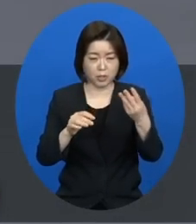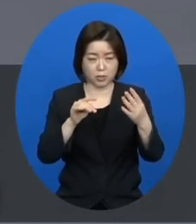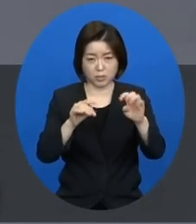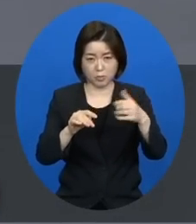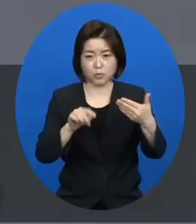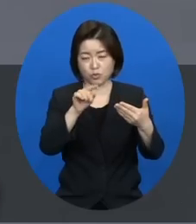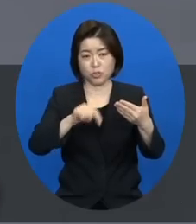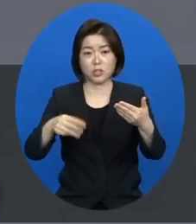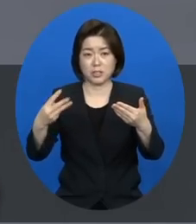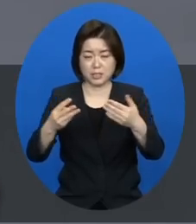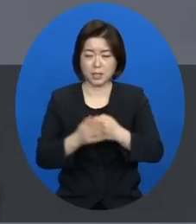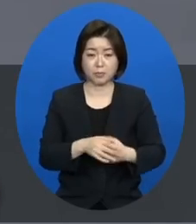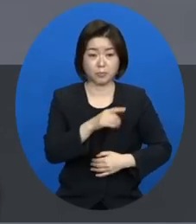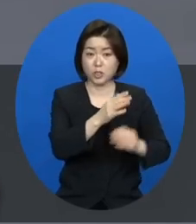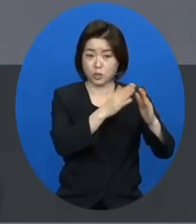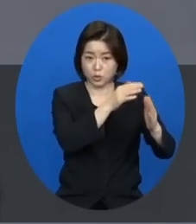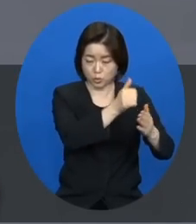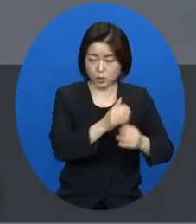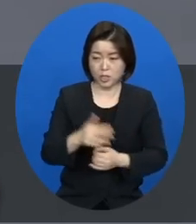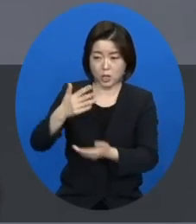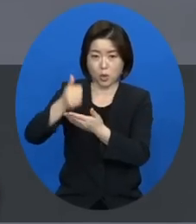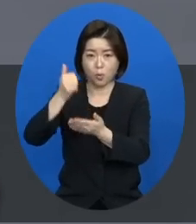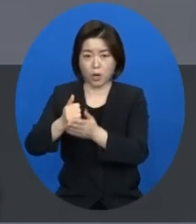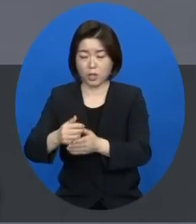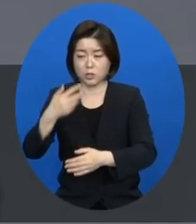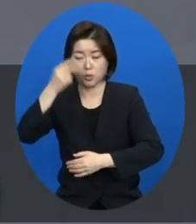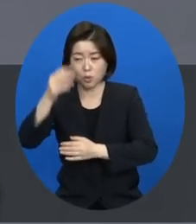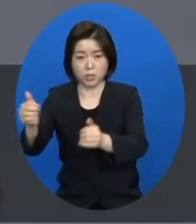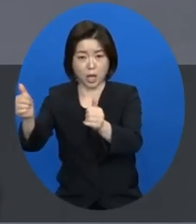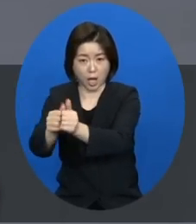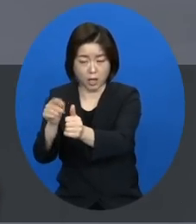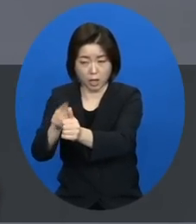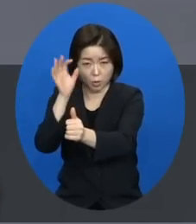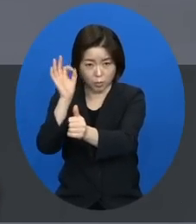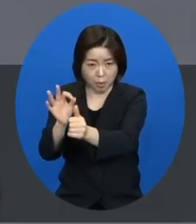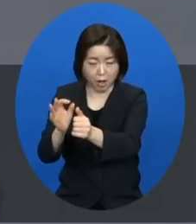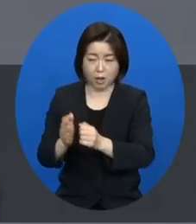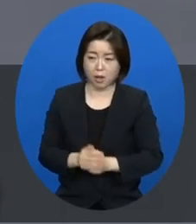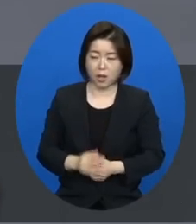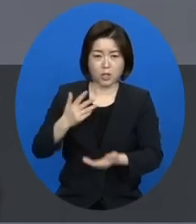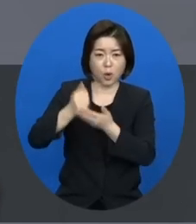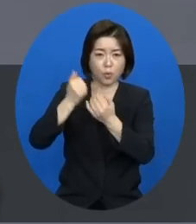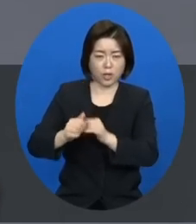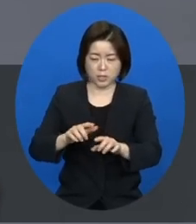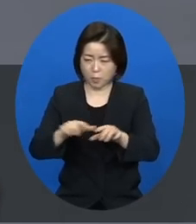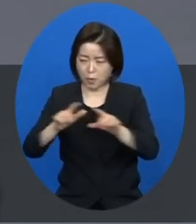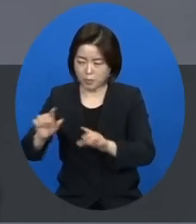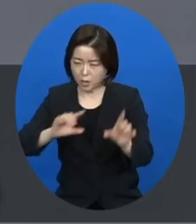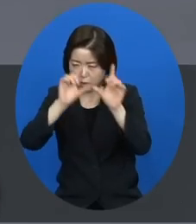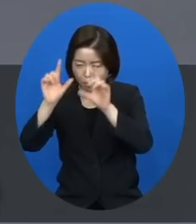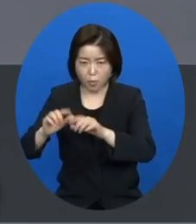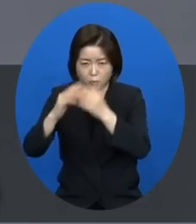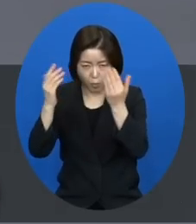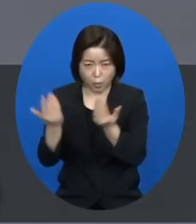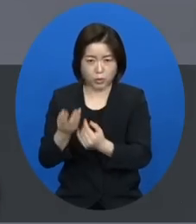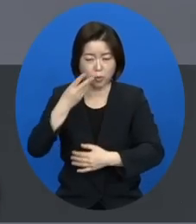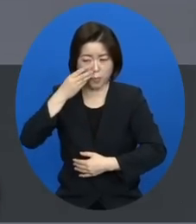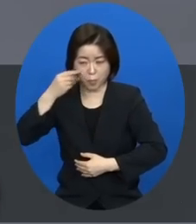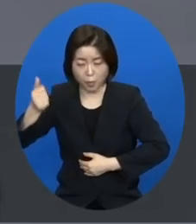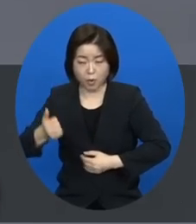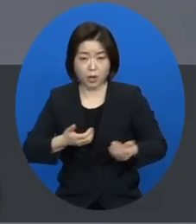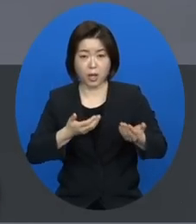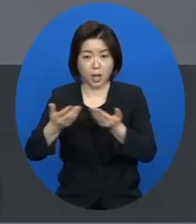그와 함께 하심을 보며 또 여호와께서 그의 범사의 모든 일 하는 것마다 형통하게